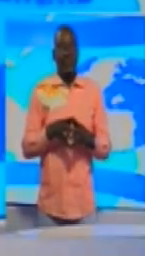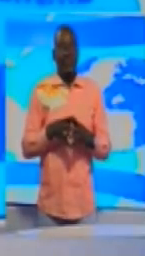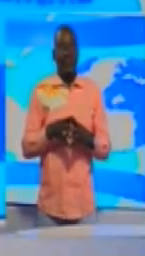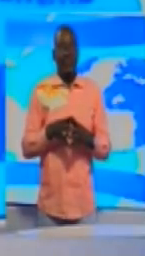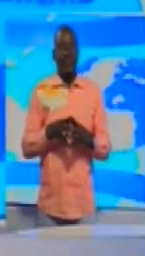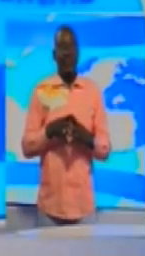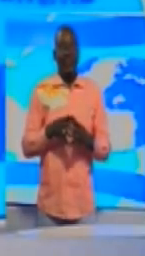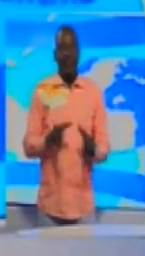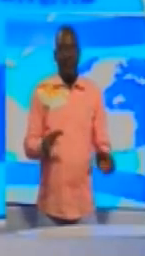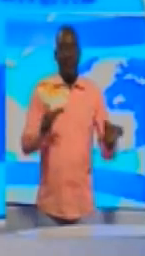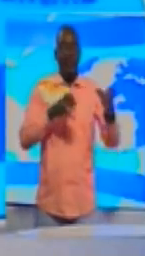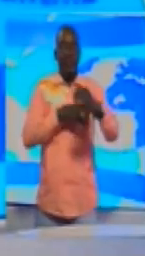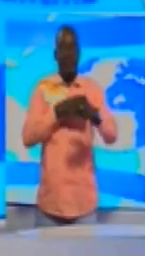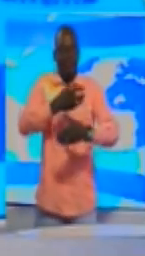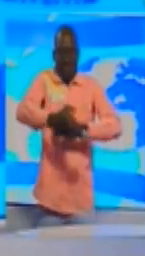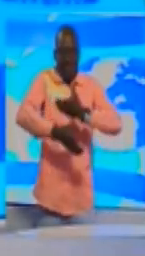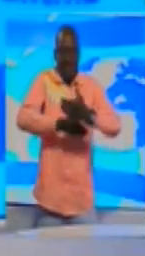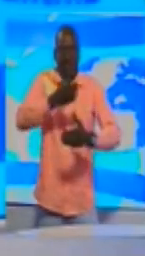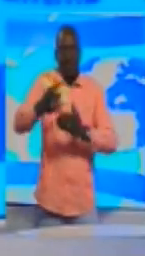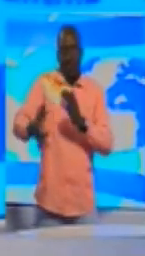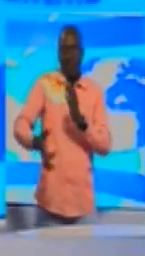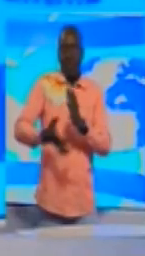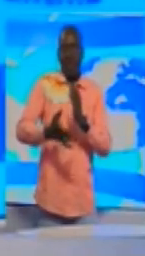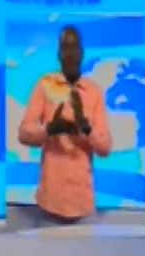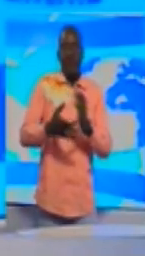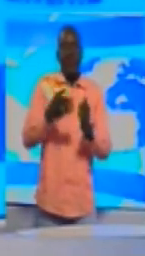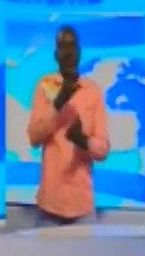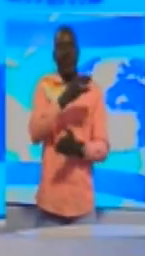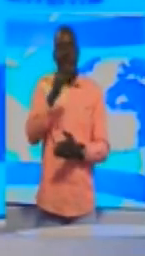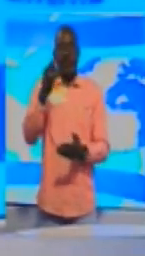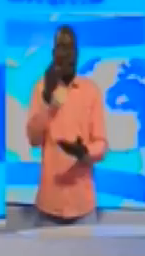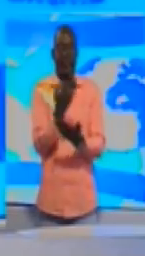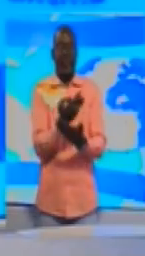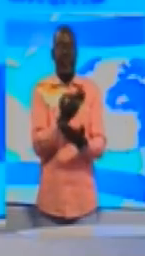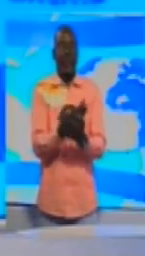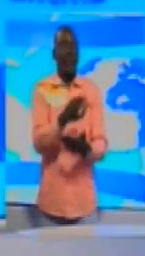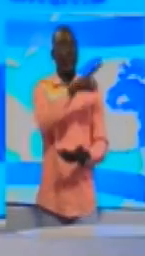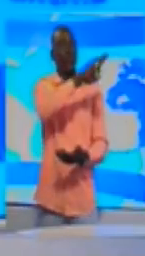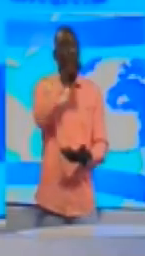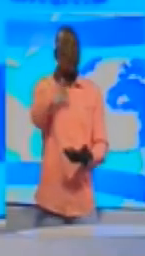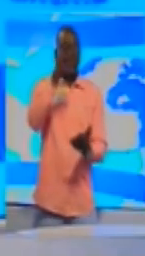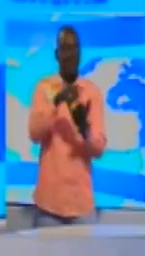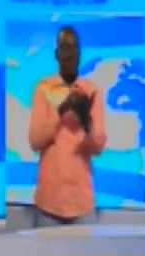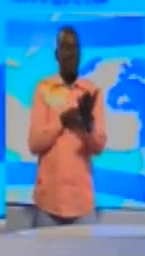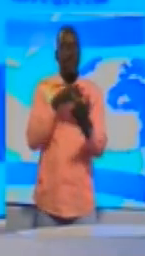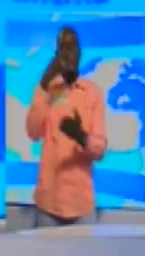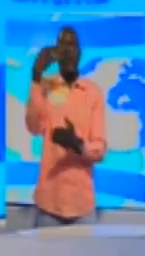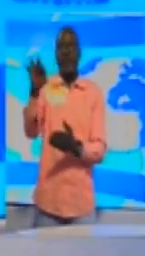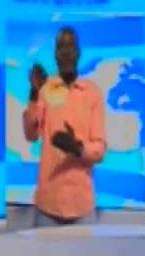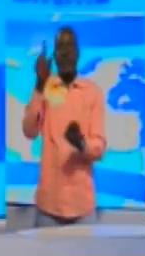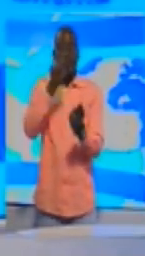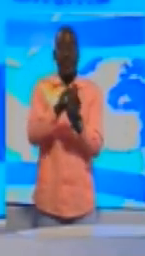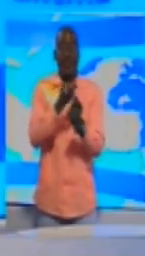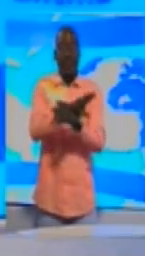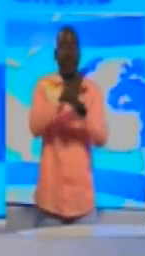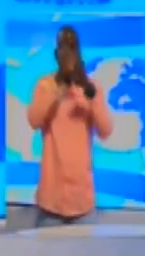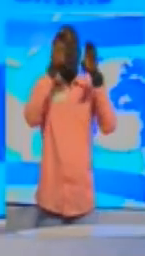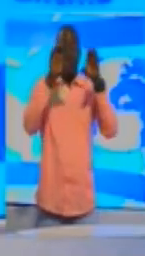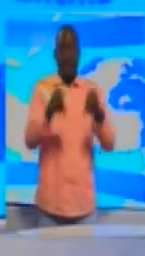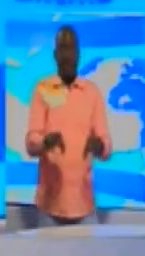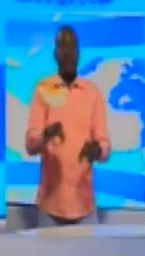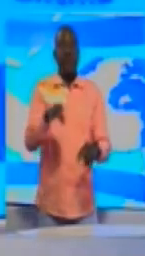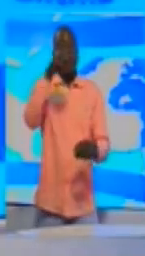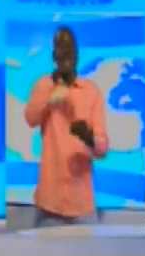La Chambre de commerce et d'industrie du Burkina finance à hauteur de 200 millions de francs CFA les petites entreprises dans